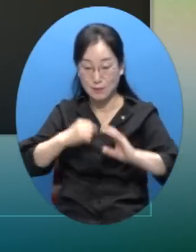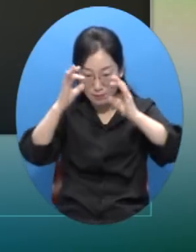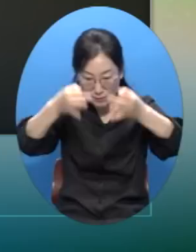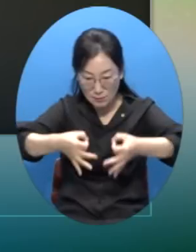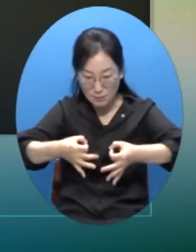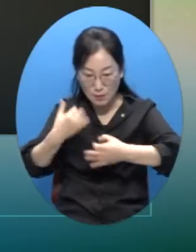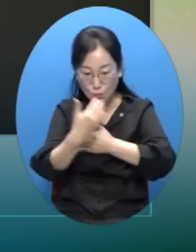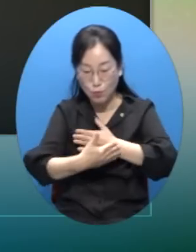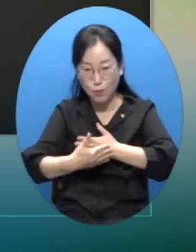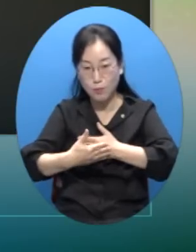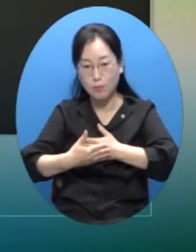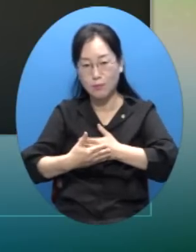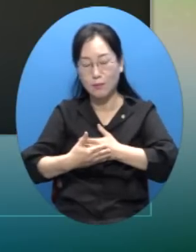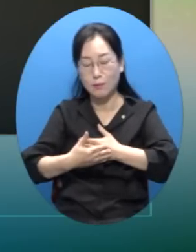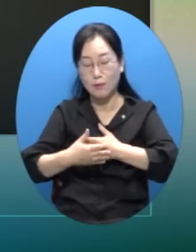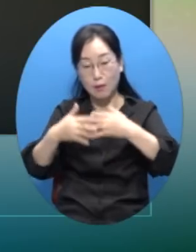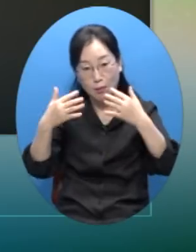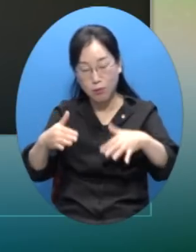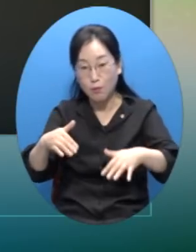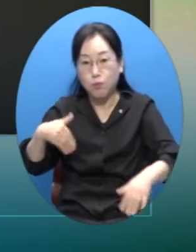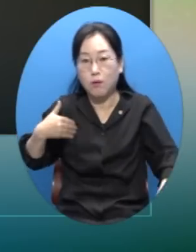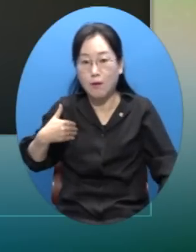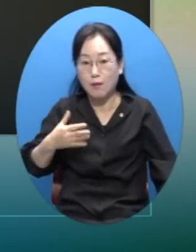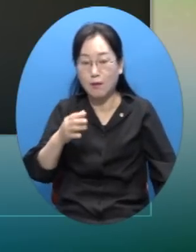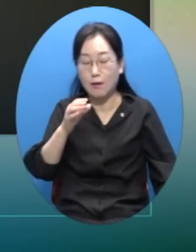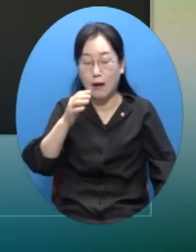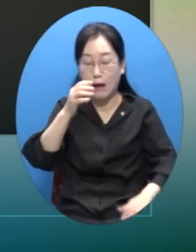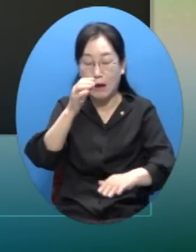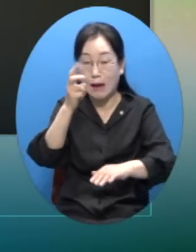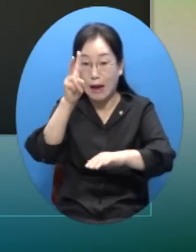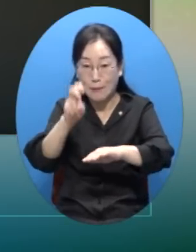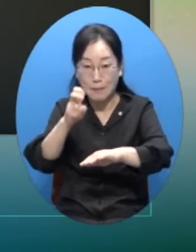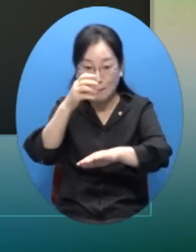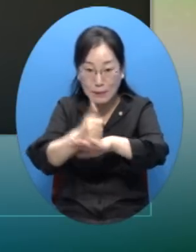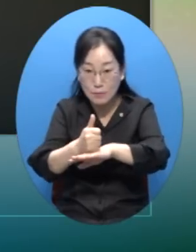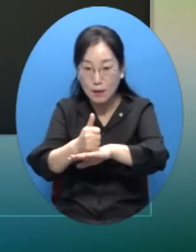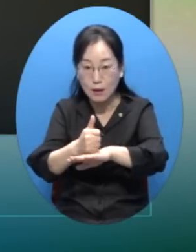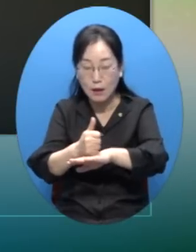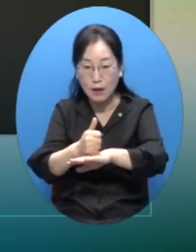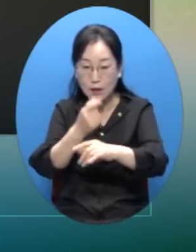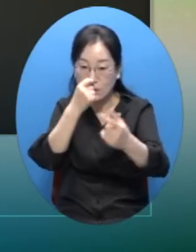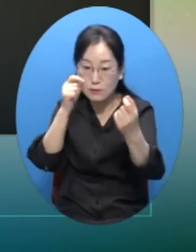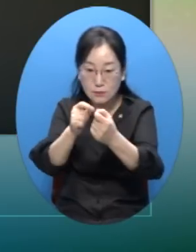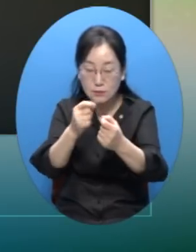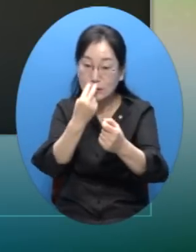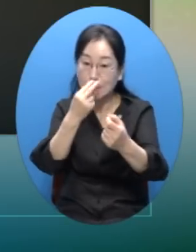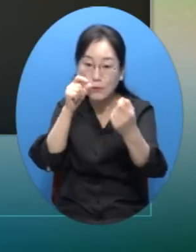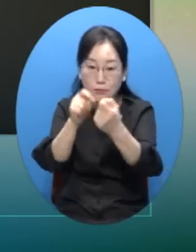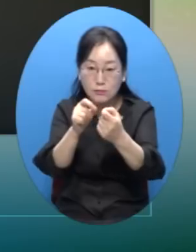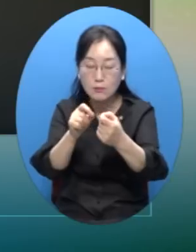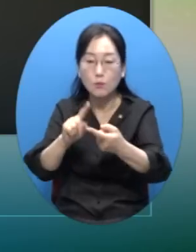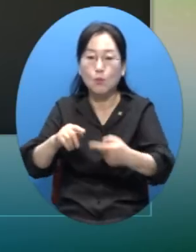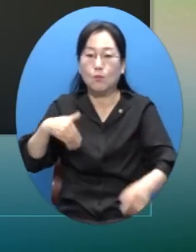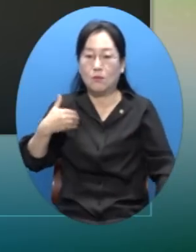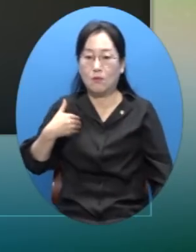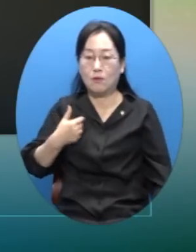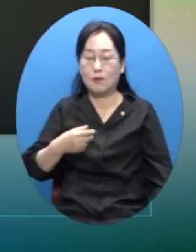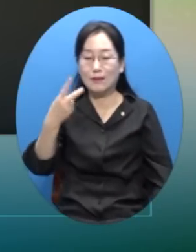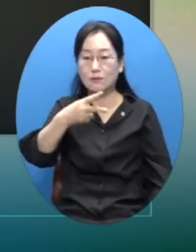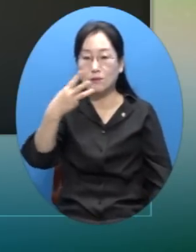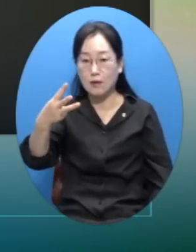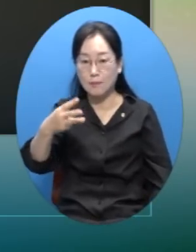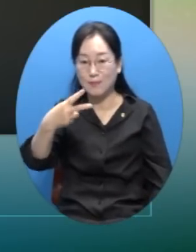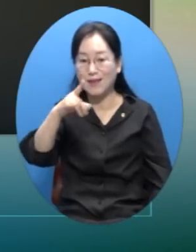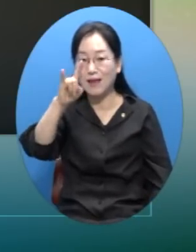돌보지 않아서 자기가 암이 말기까지 온 것을 발견하지 못했어요. 그런데 2003년 대장암 발견